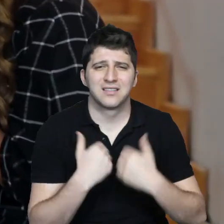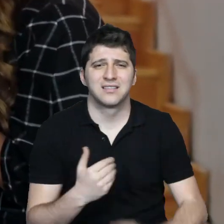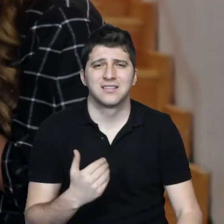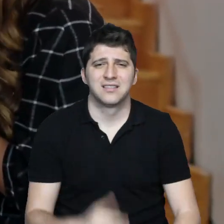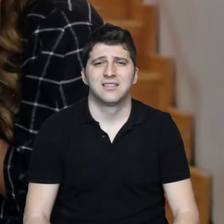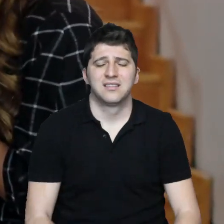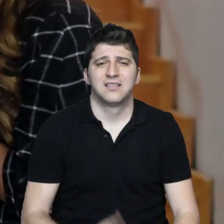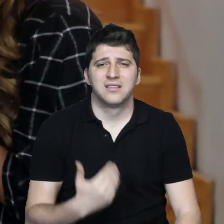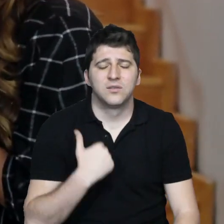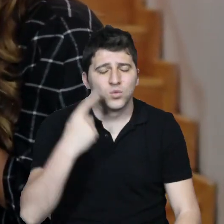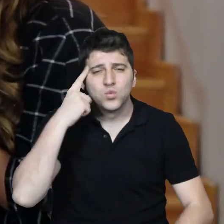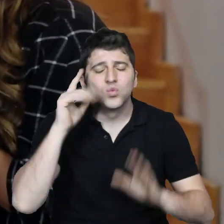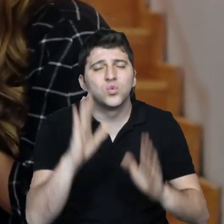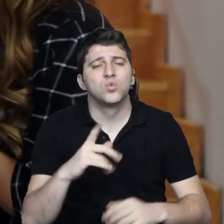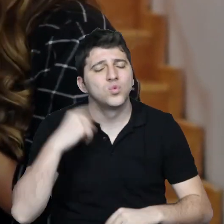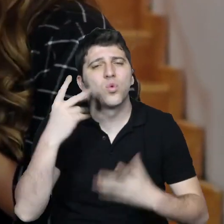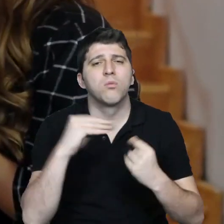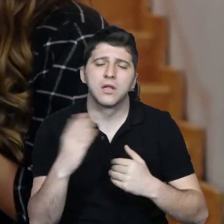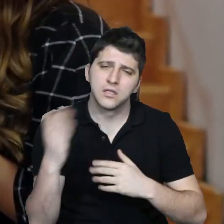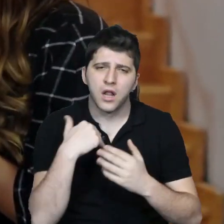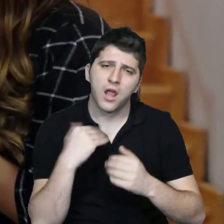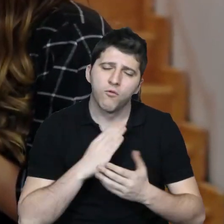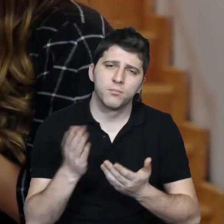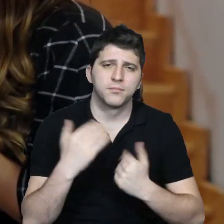de onu hiçbir şey düşünemiyorum. Gel yavrum.